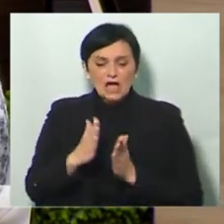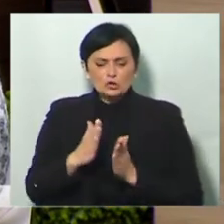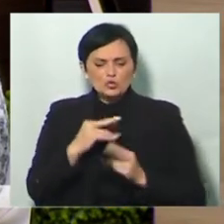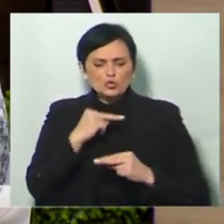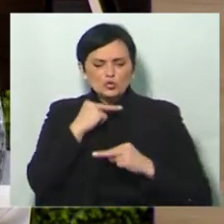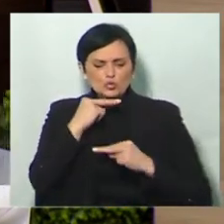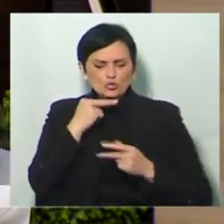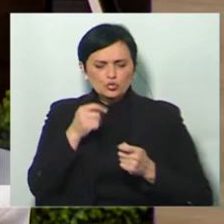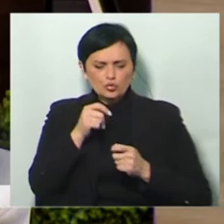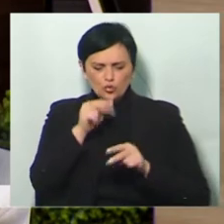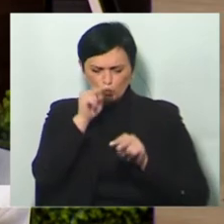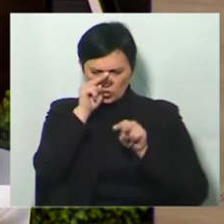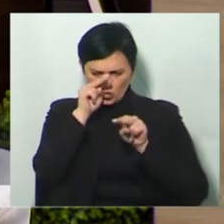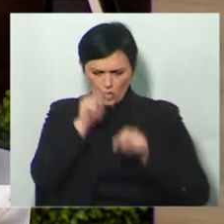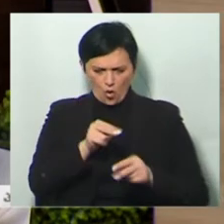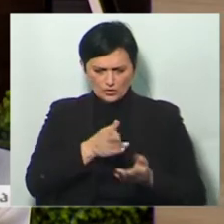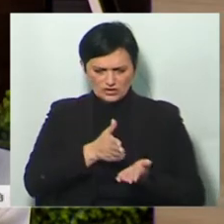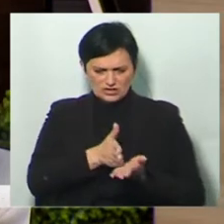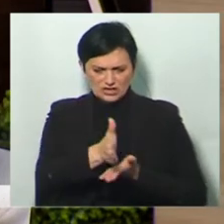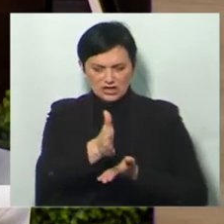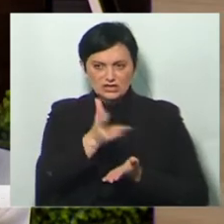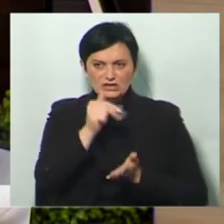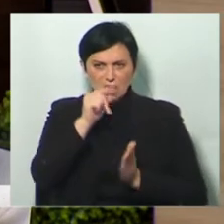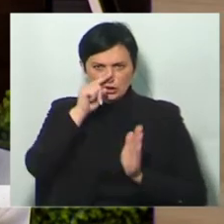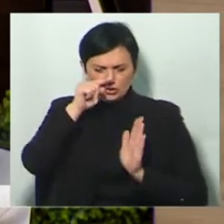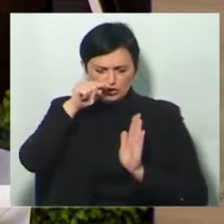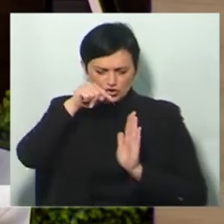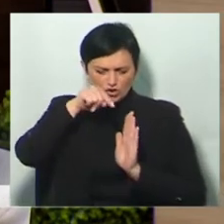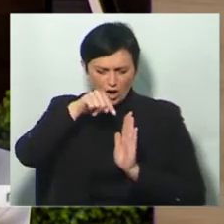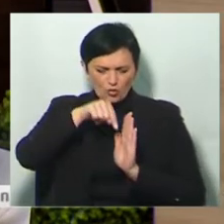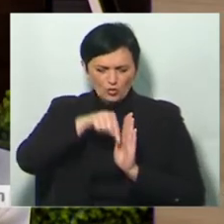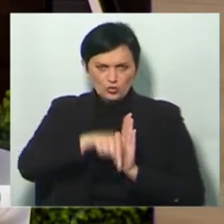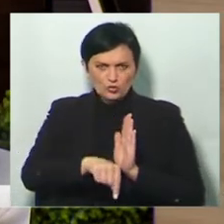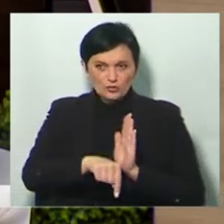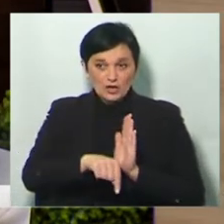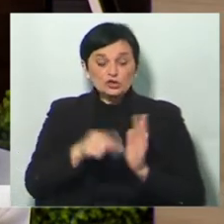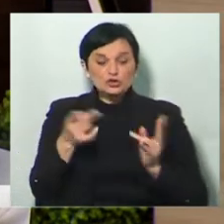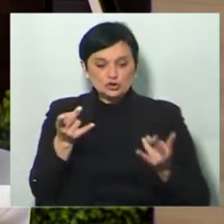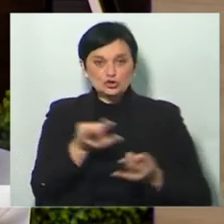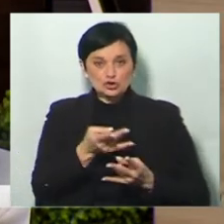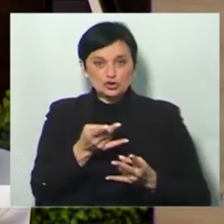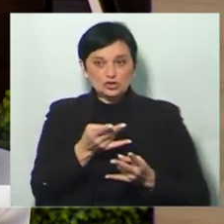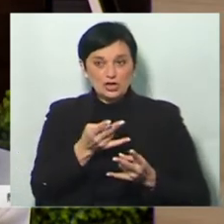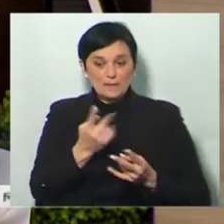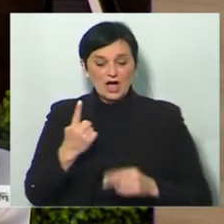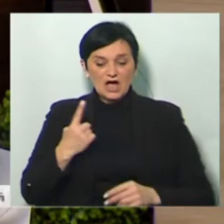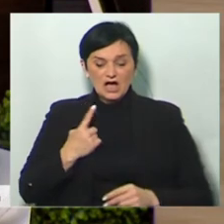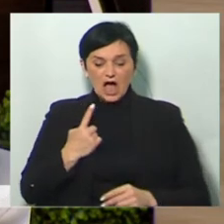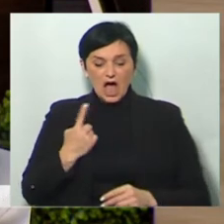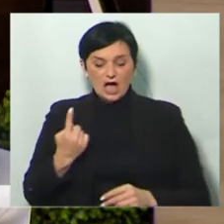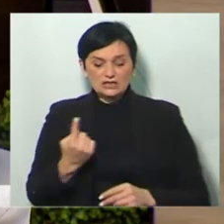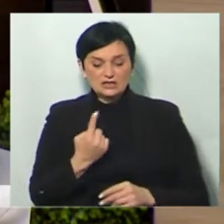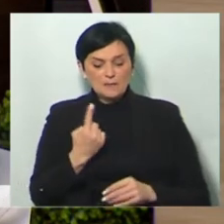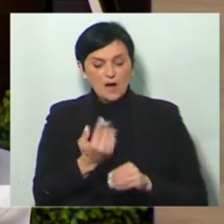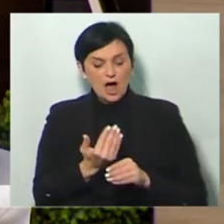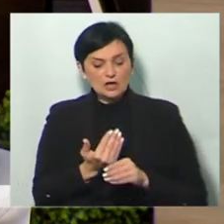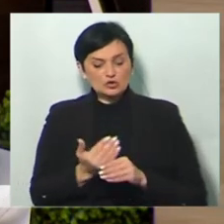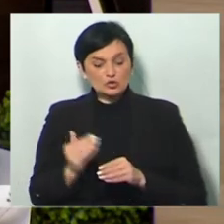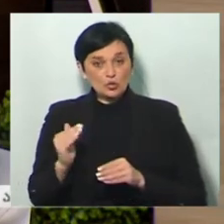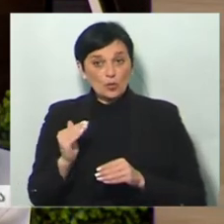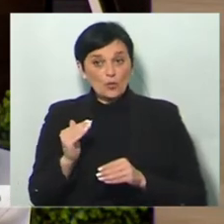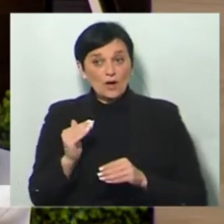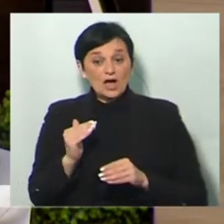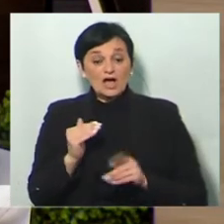chipit concentrațit dașeș ciuhrmav des știrdeba, ho gând martoiba. Da, își zicte